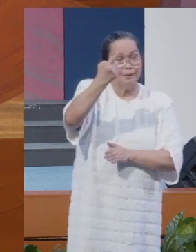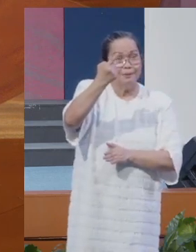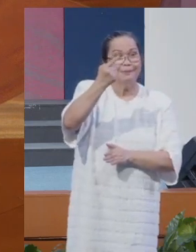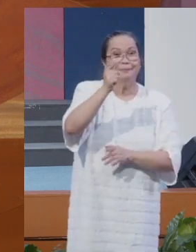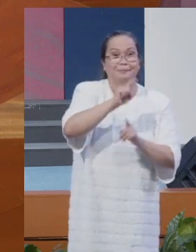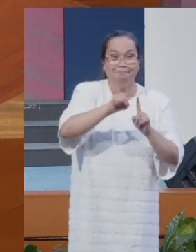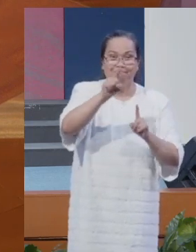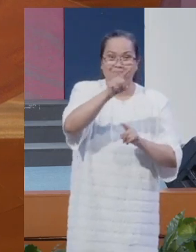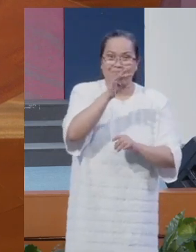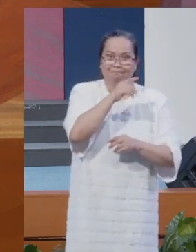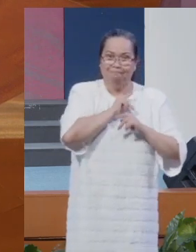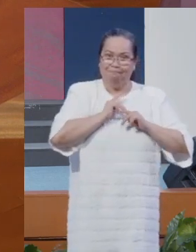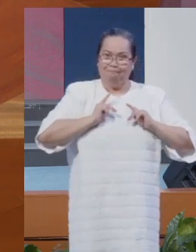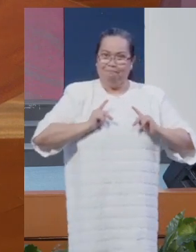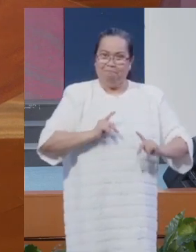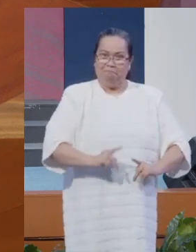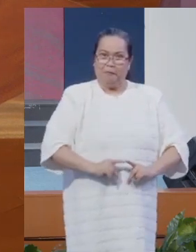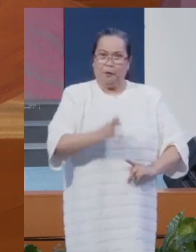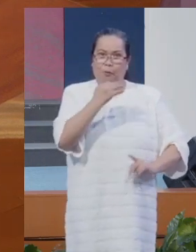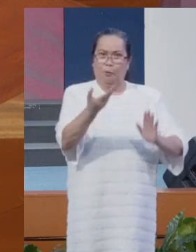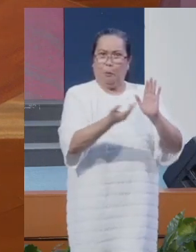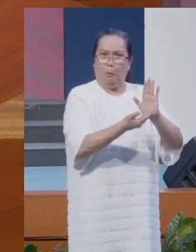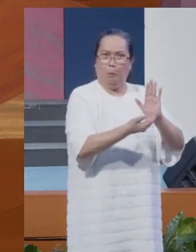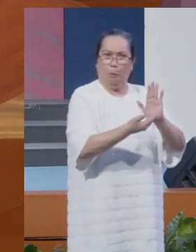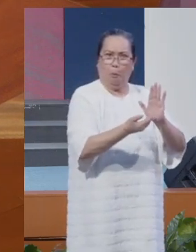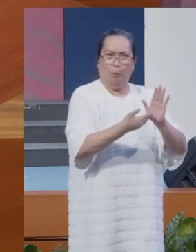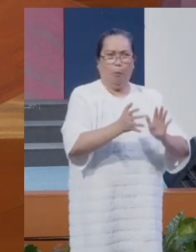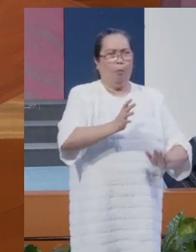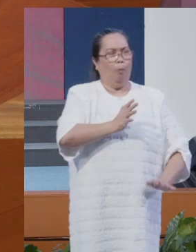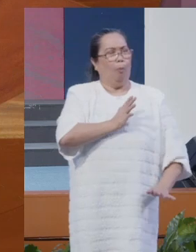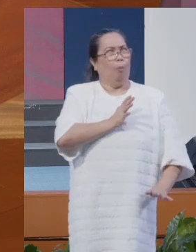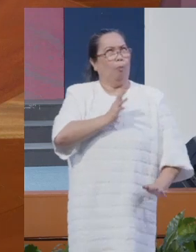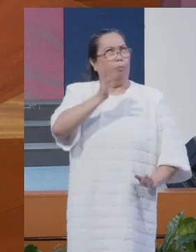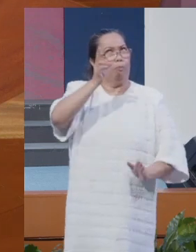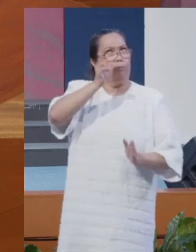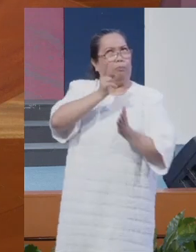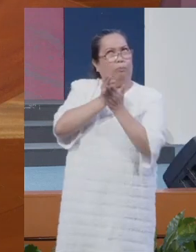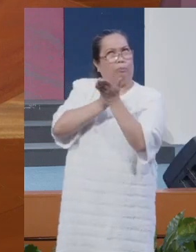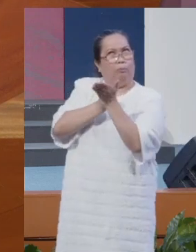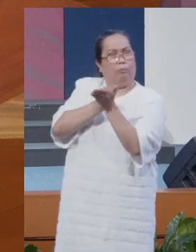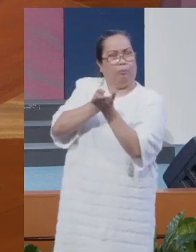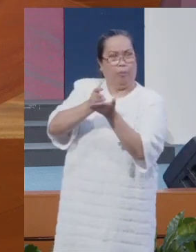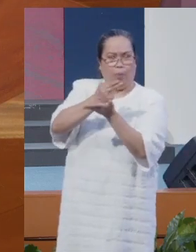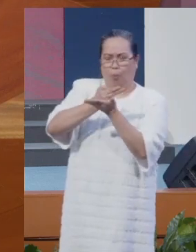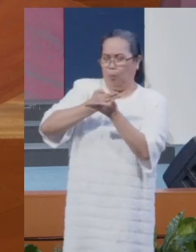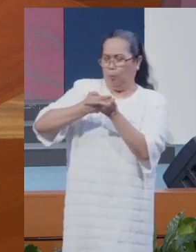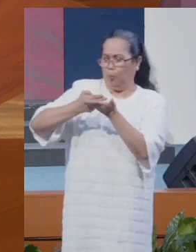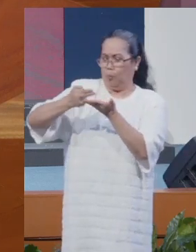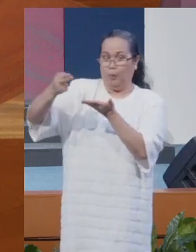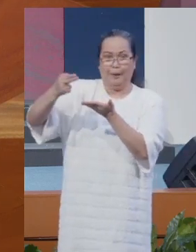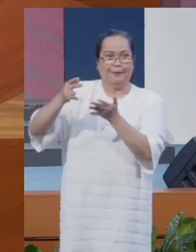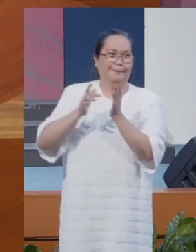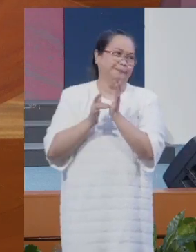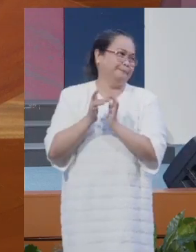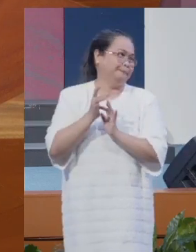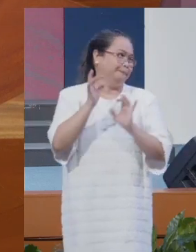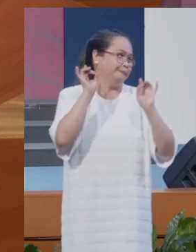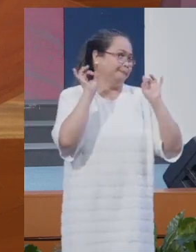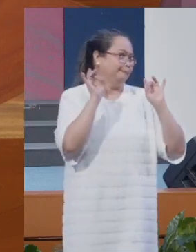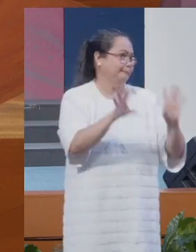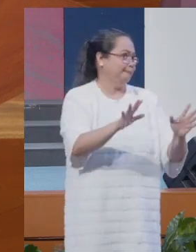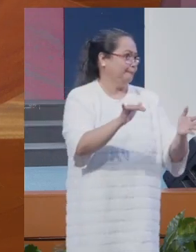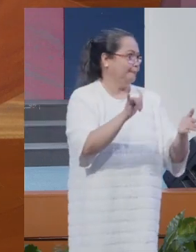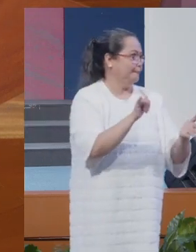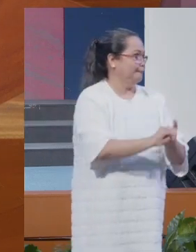mga Pariseo kasi gusto nilang ipakita na sila'y banal. Yung po ang tinutuligsa ni Jesus sa kanyang